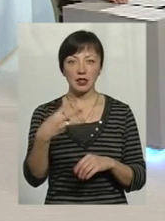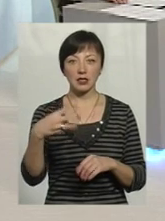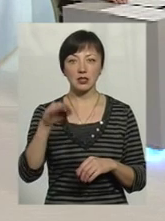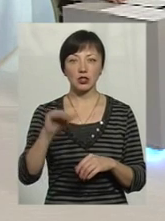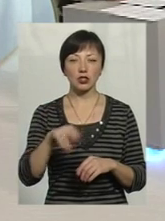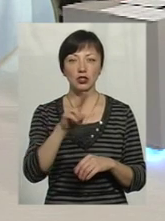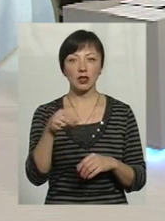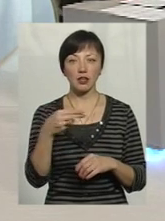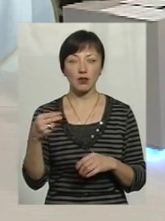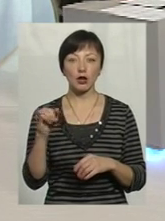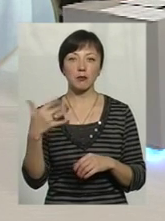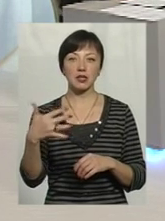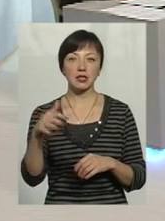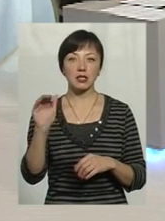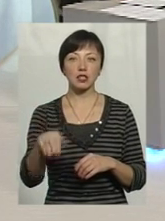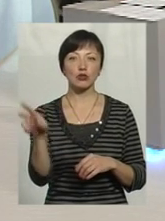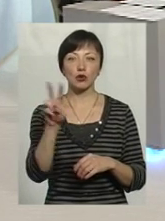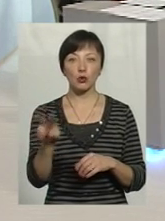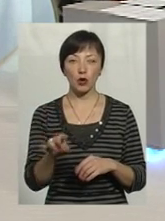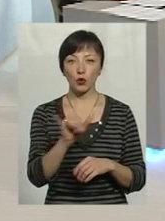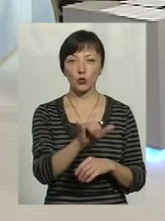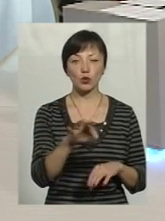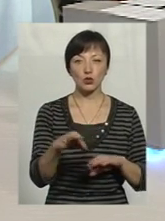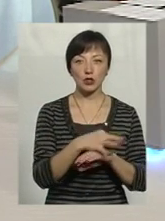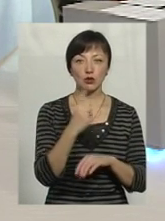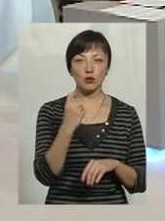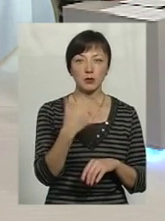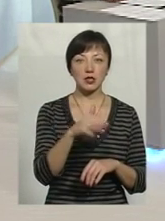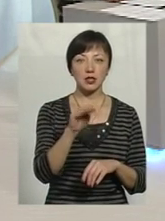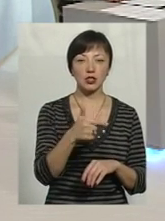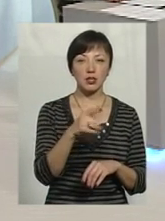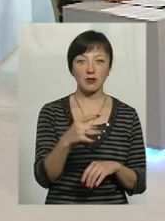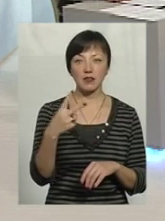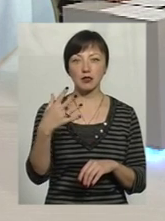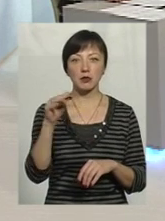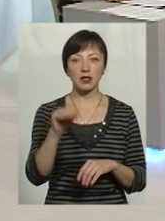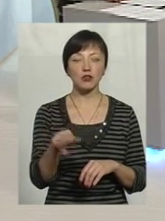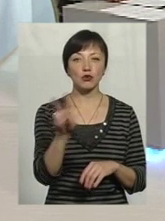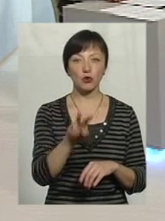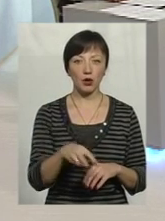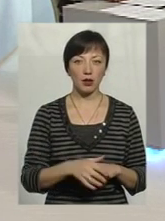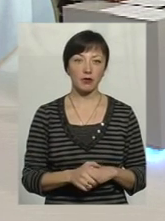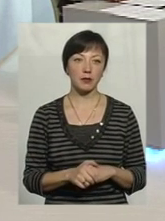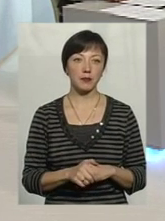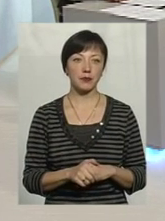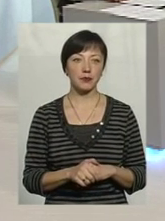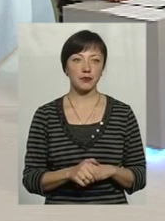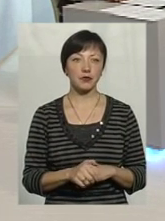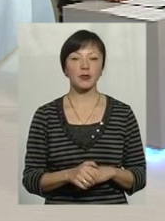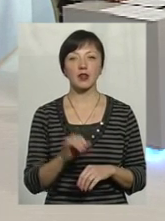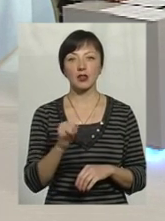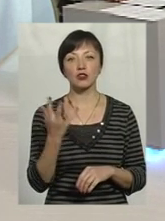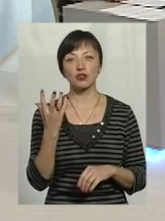тисяч євро і 50 тисяч доларів. І у дружини 150 тисяч гривень і 25 тисяч доларів. Так, і